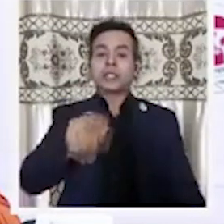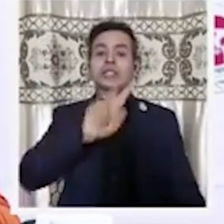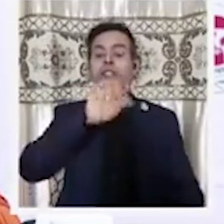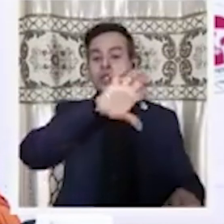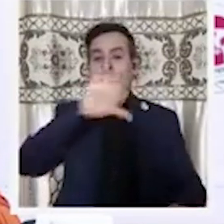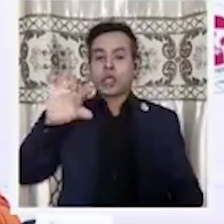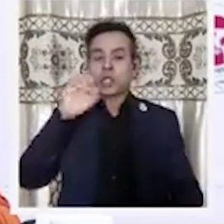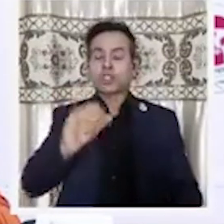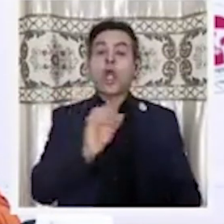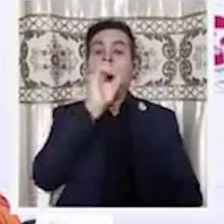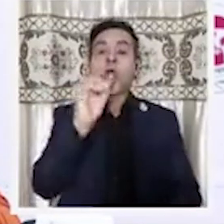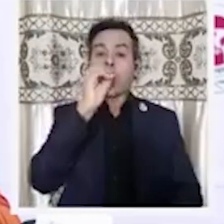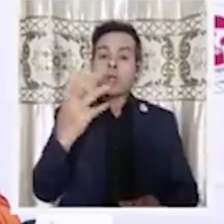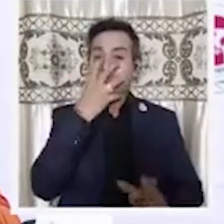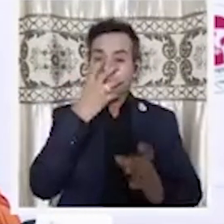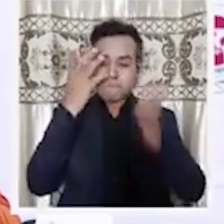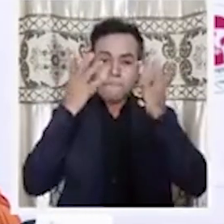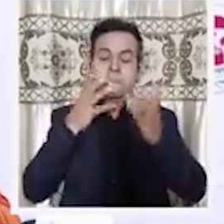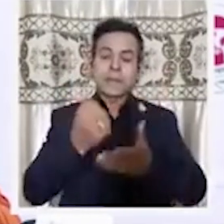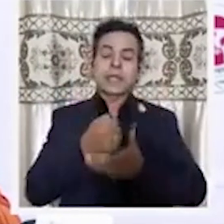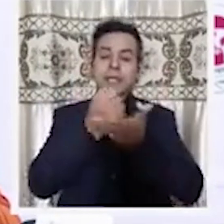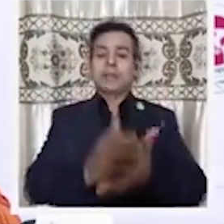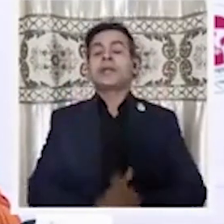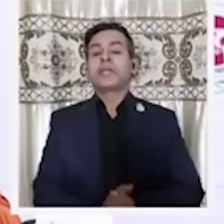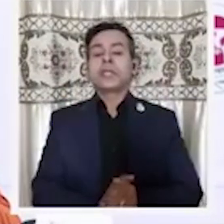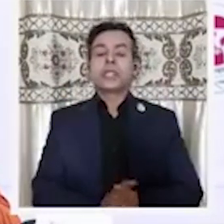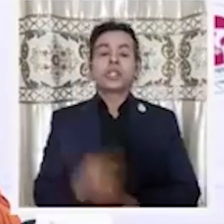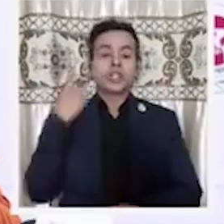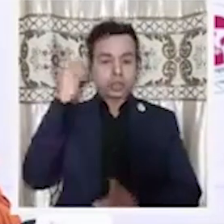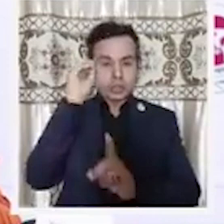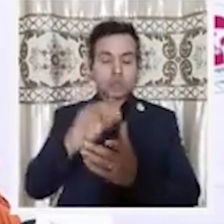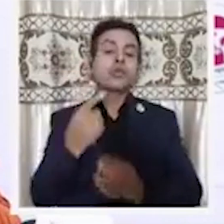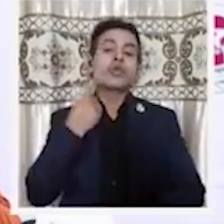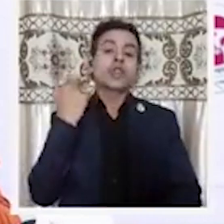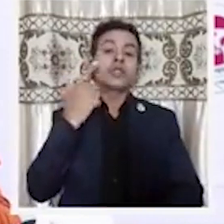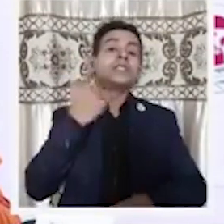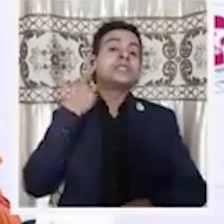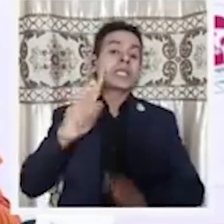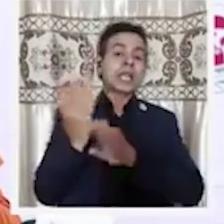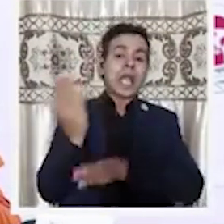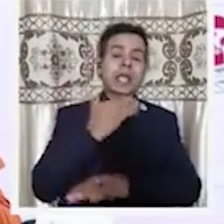11,520টি এবং সারা দেশে হাইফ্লো নেজাল ক্যানুলার সংখ্যা 224টি, সারা দেশে অক্সিজেন কনসেন্ট্রেটরের সংখ্যা